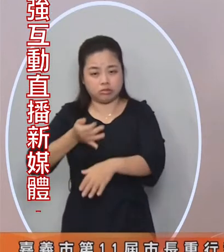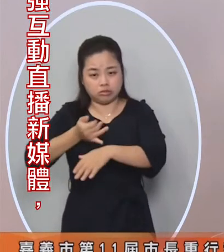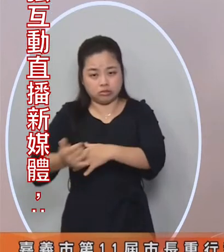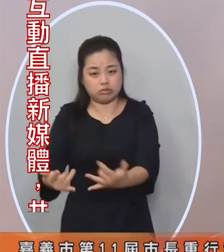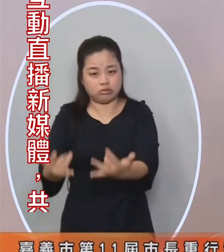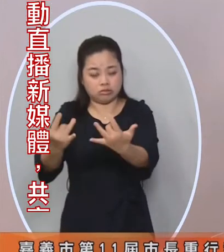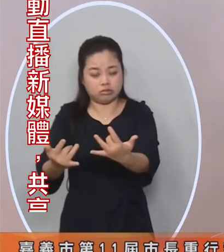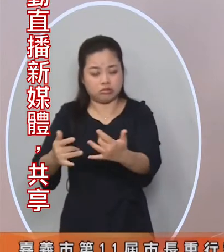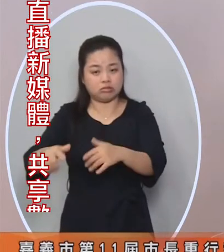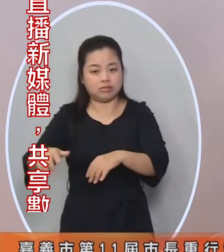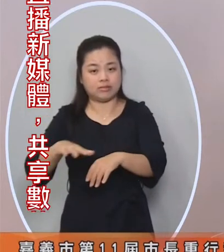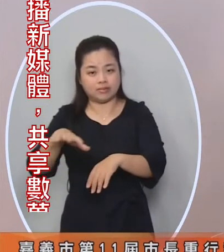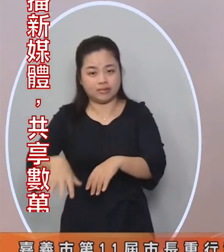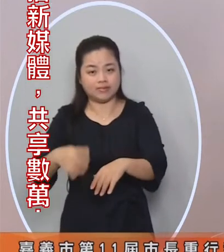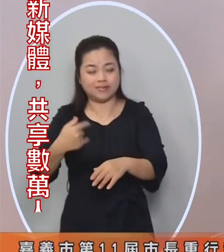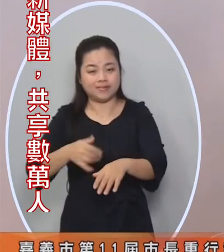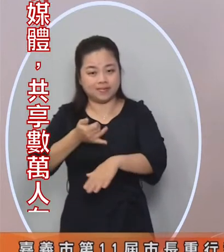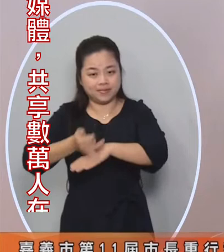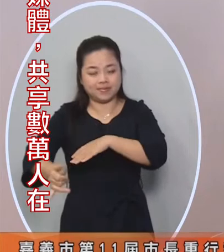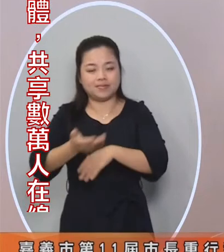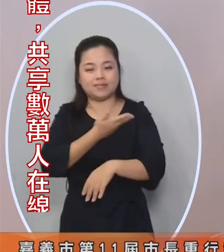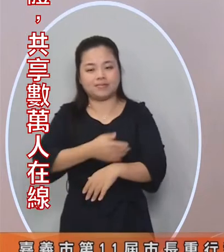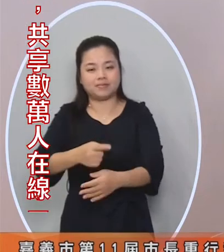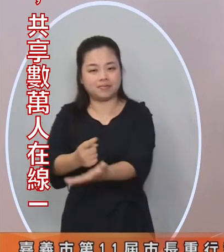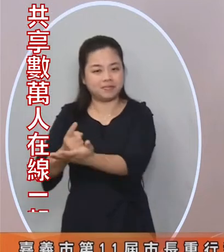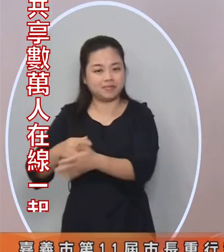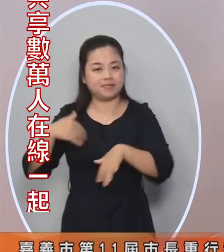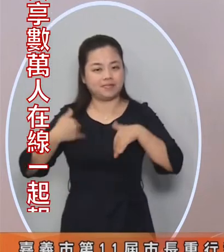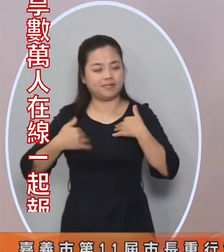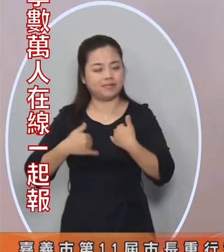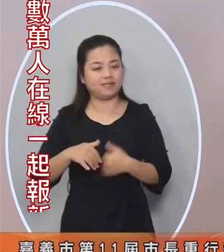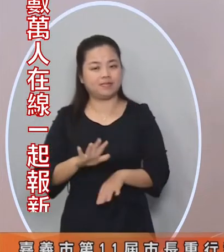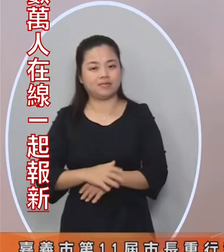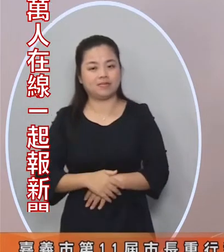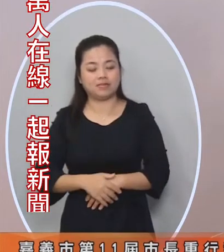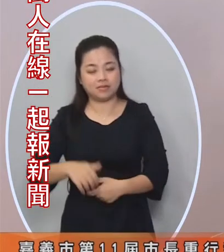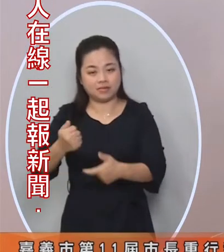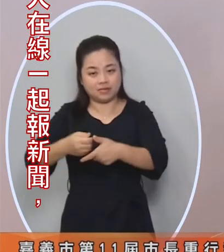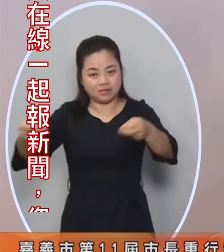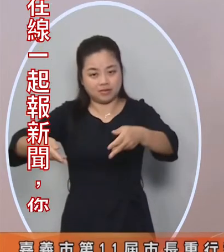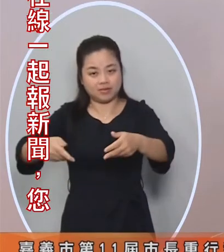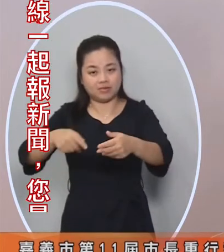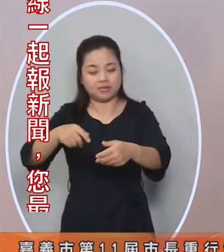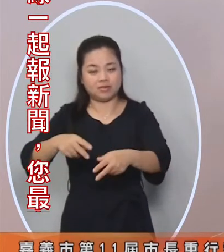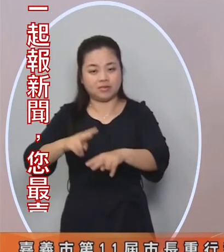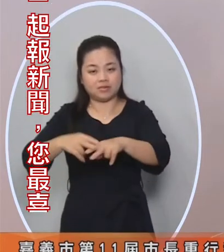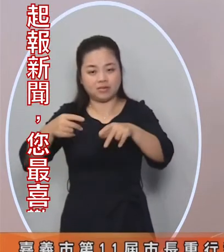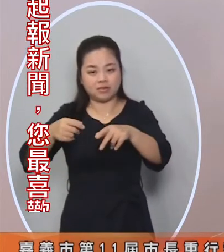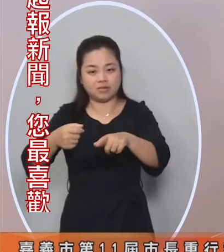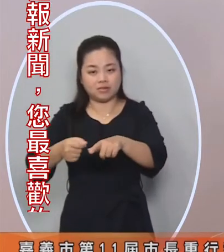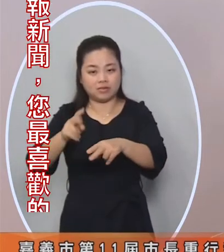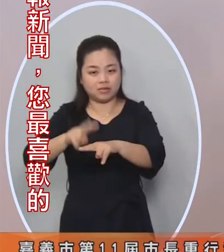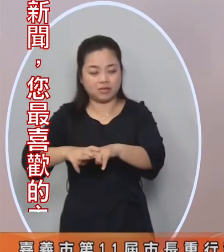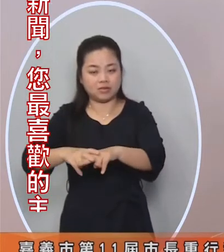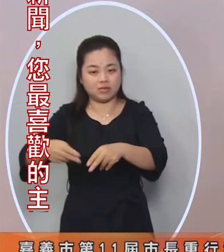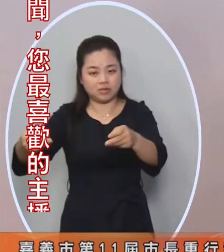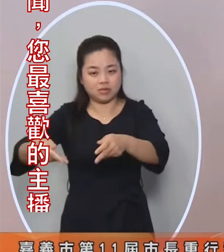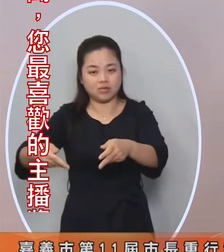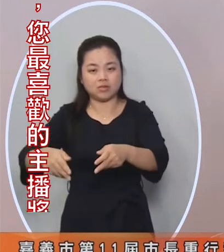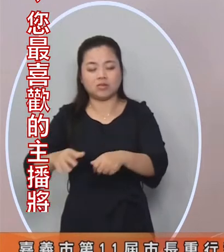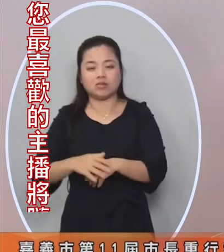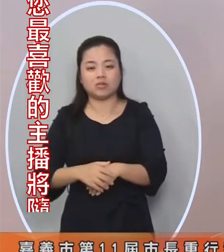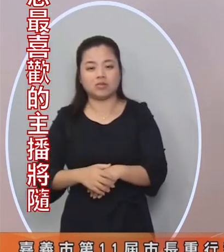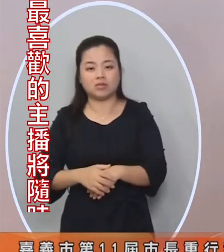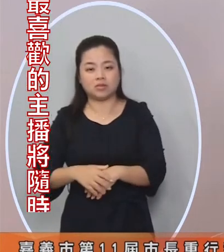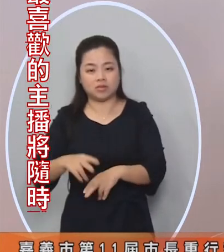梯确实带给不少市民欢乐时光。建设公共工程的民脂民膏不是大风吹来